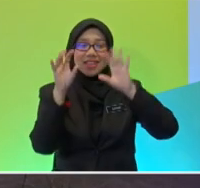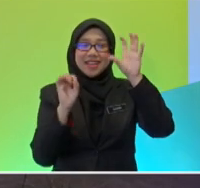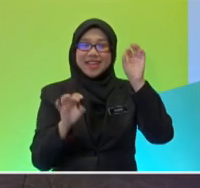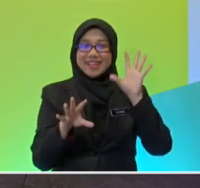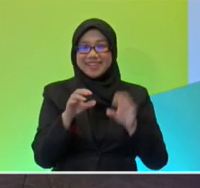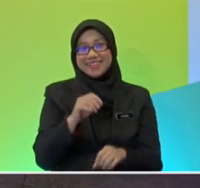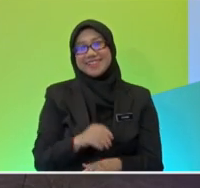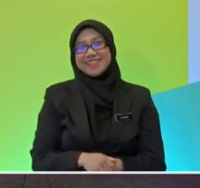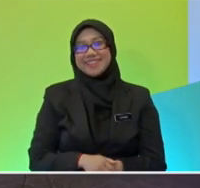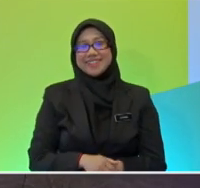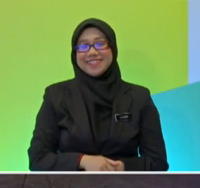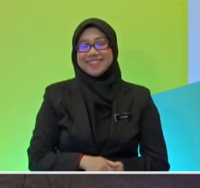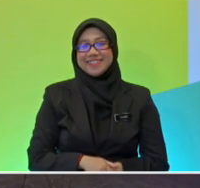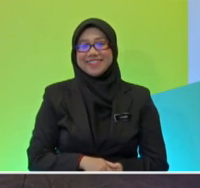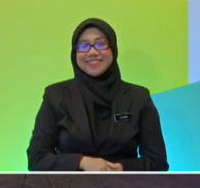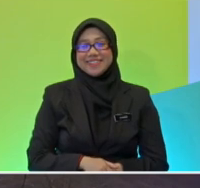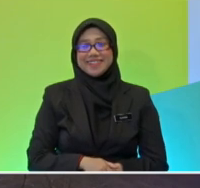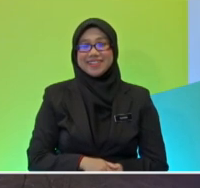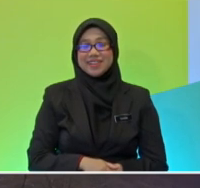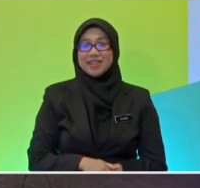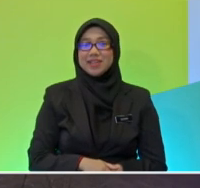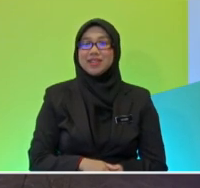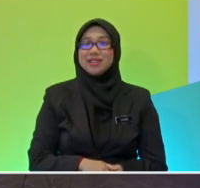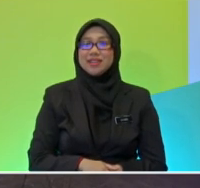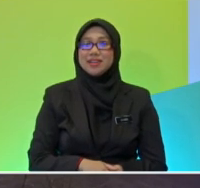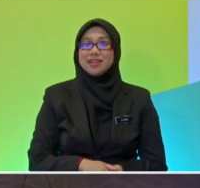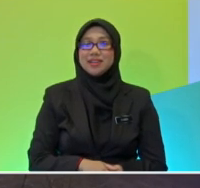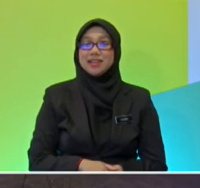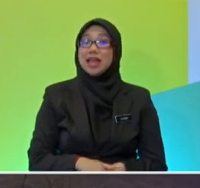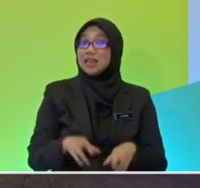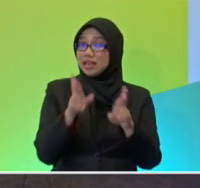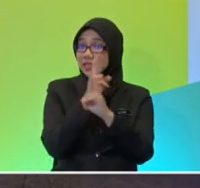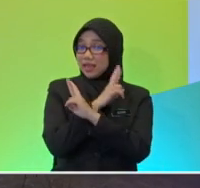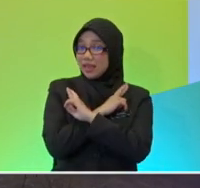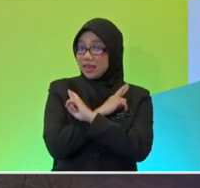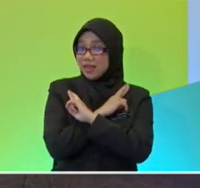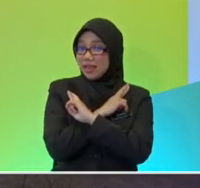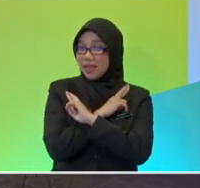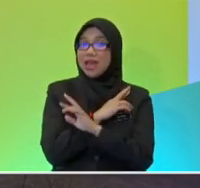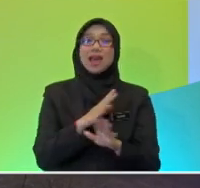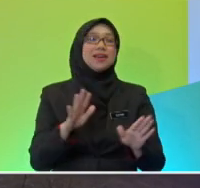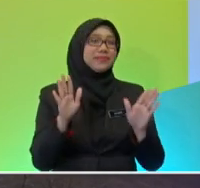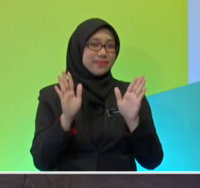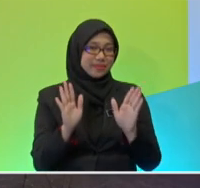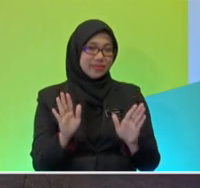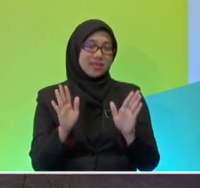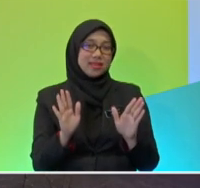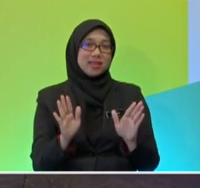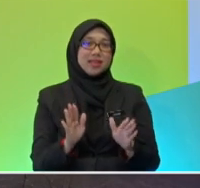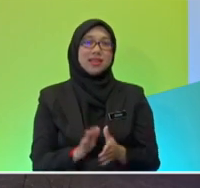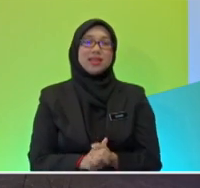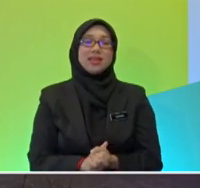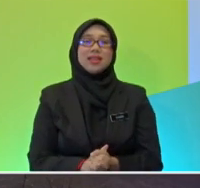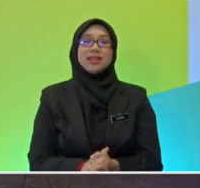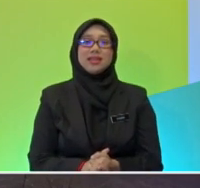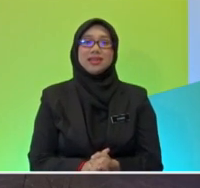Arisa baik Ustadzah jadi untuk sekarang kita tidak melihat seketika sementara ganjaran untuk Arisa boleh